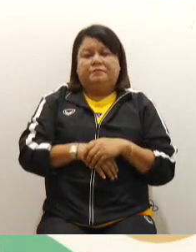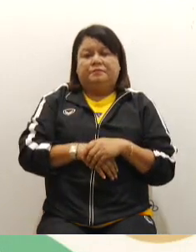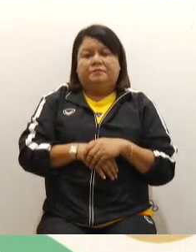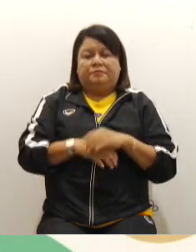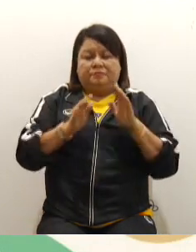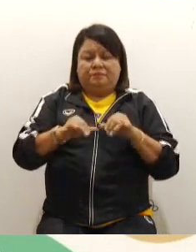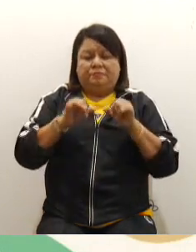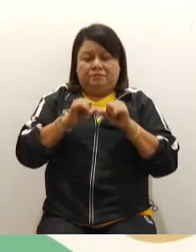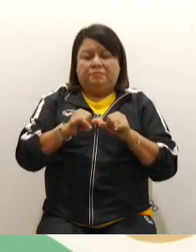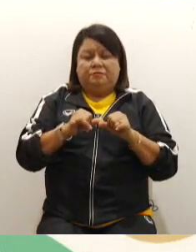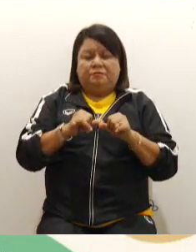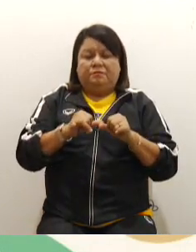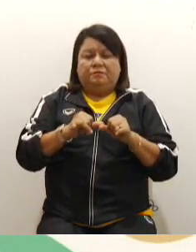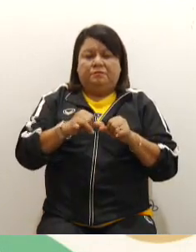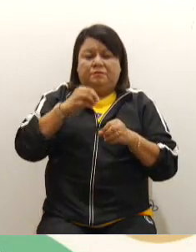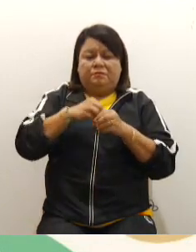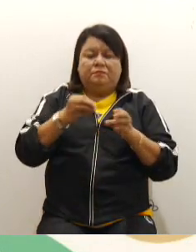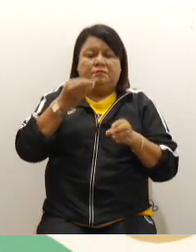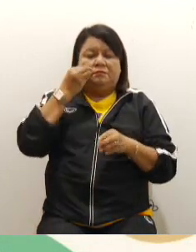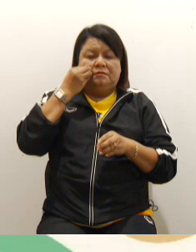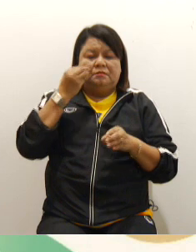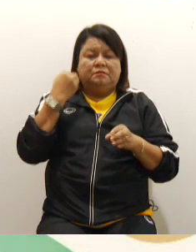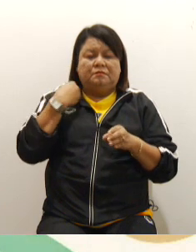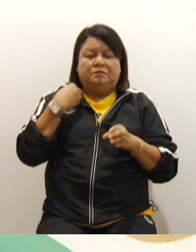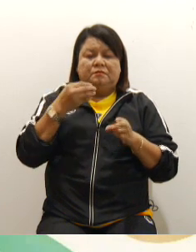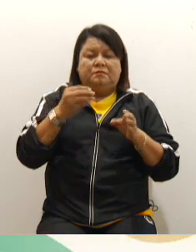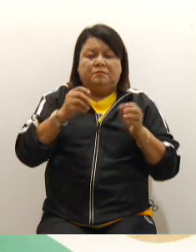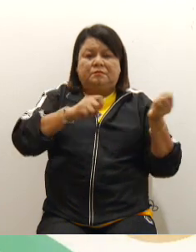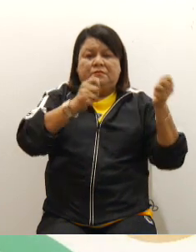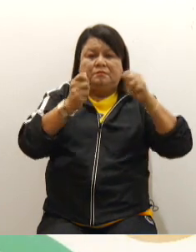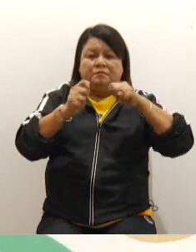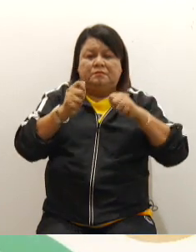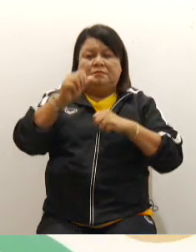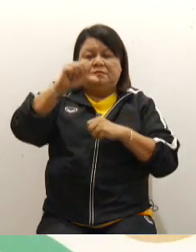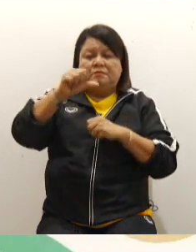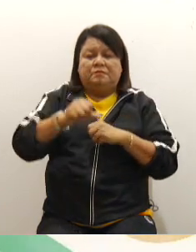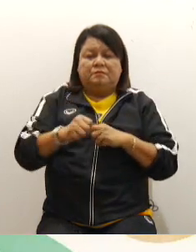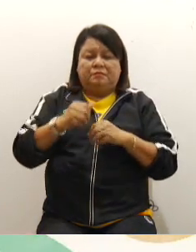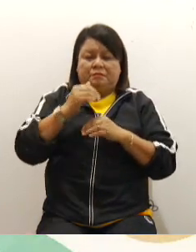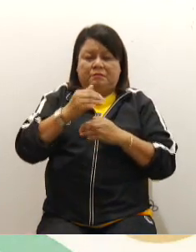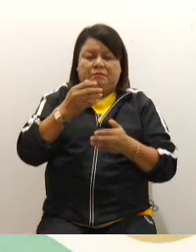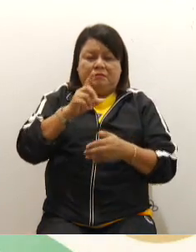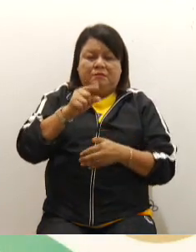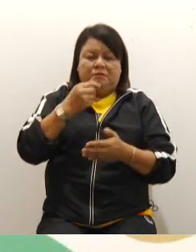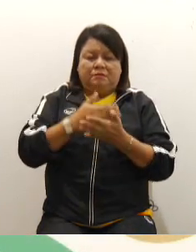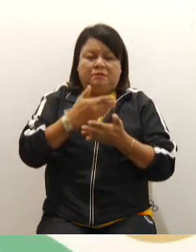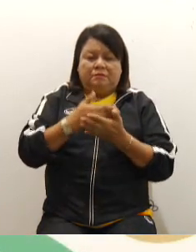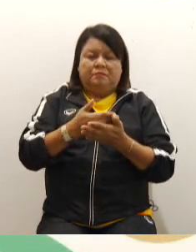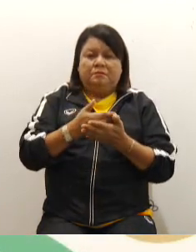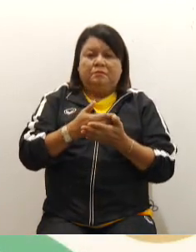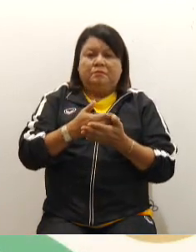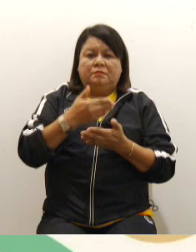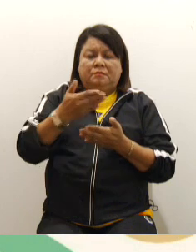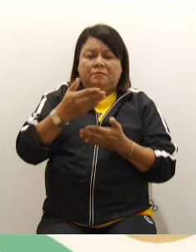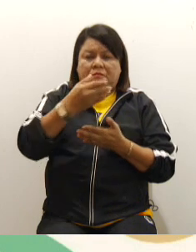นที่อยู่ในนั้นก็จะได้รับสารเคมีไอสารเคมีหรือความร้อนหรืออะไรก็ตามนะจำนวนนักเรียนต่อครูนะเข้าใจมากเลยว่